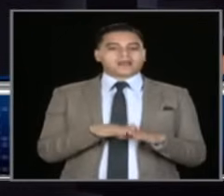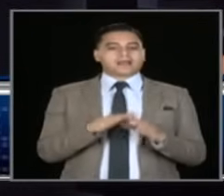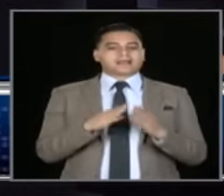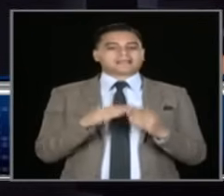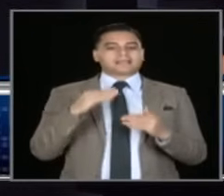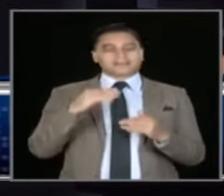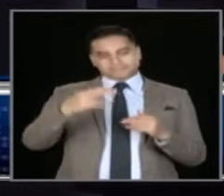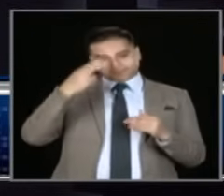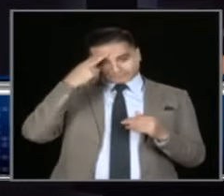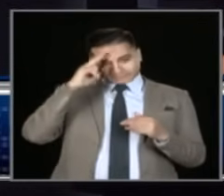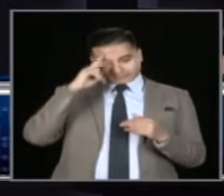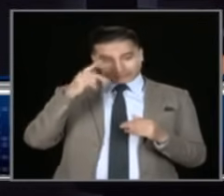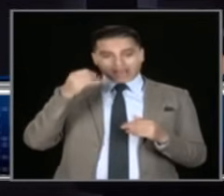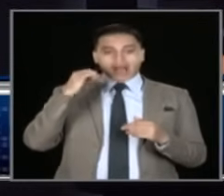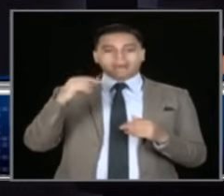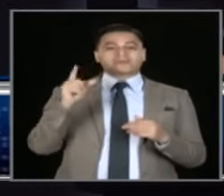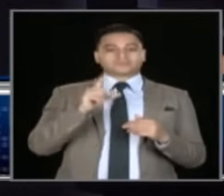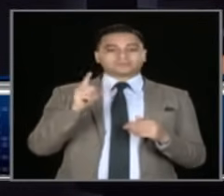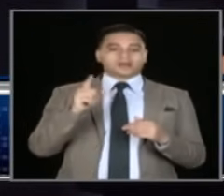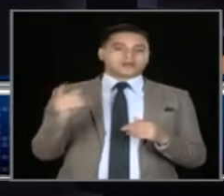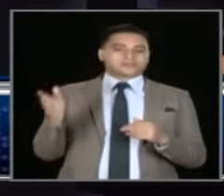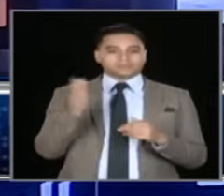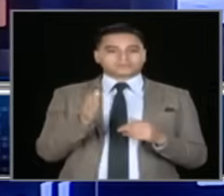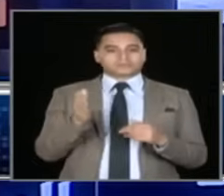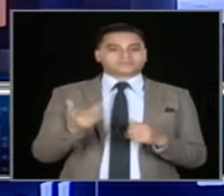مين بقى؟ هو أحمد فعلا.